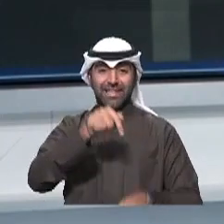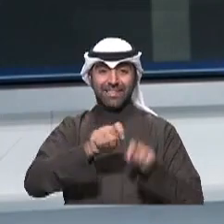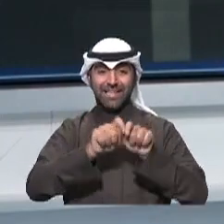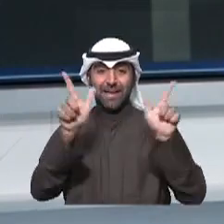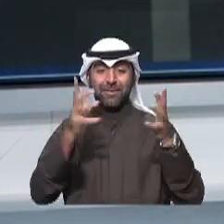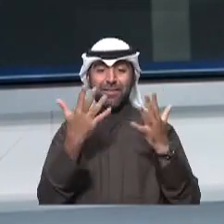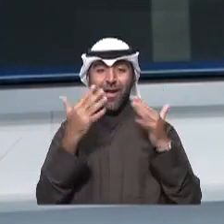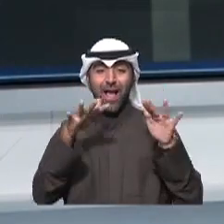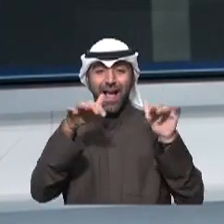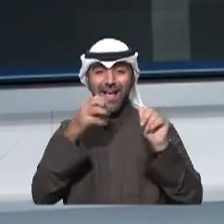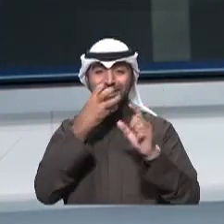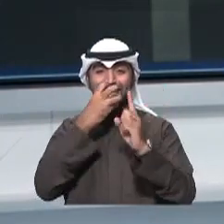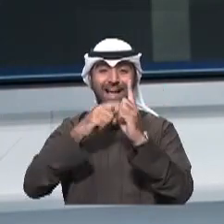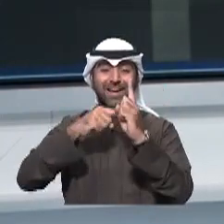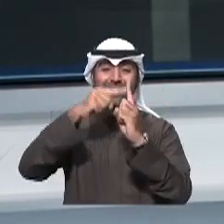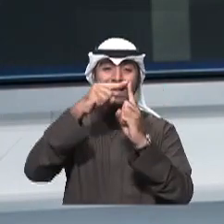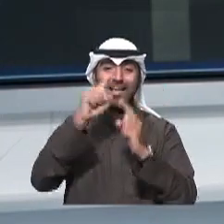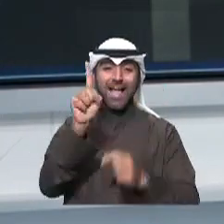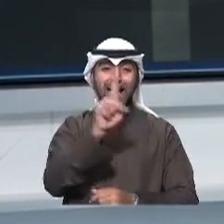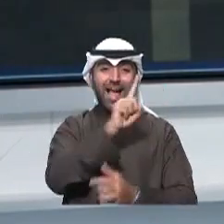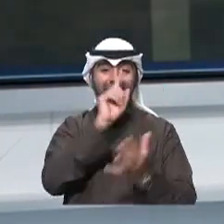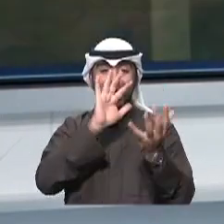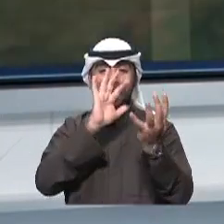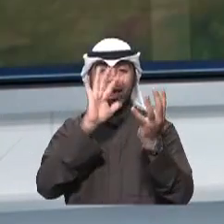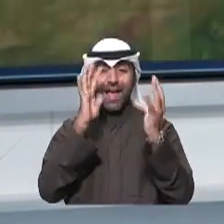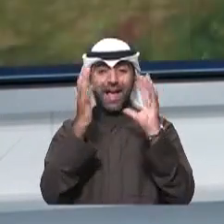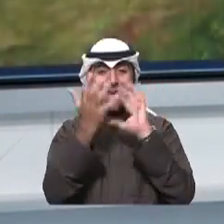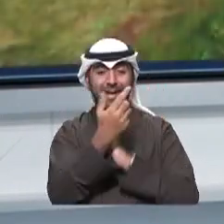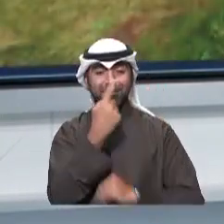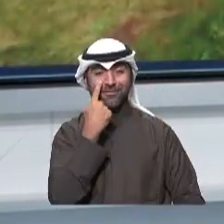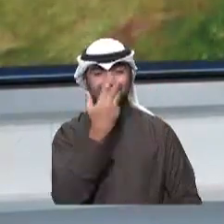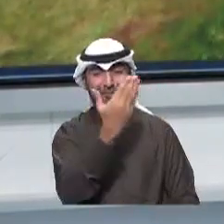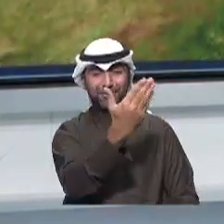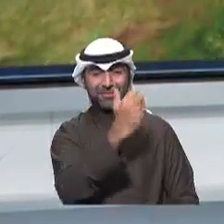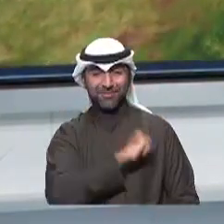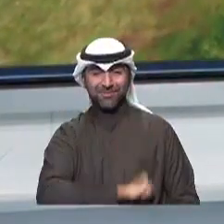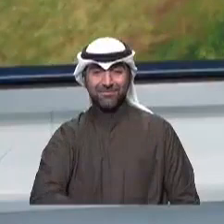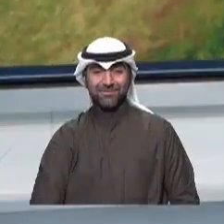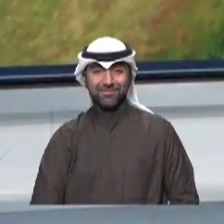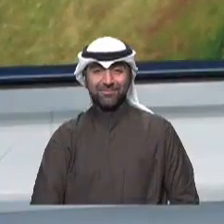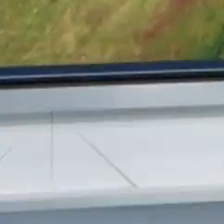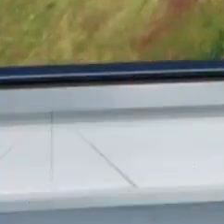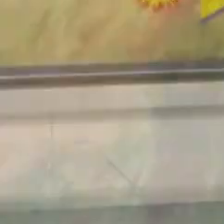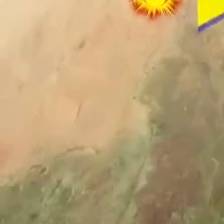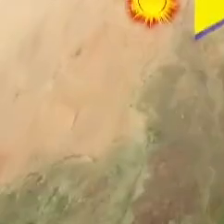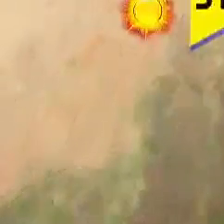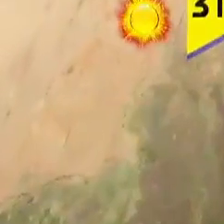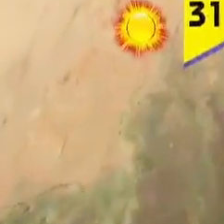تنتهي نشرتنا الجوية. شكرا على حسن المتابعة، والآن مع درجات الحرارة حول عواصم العالم.